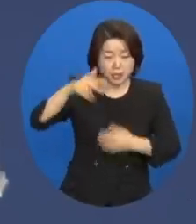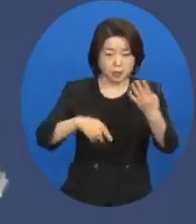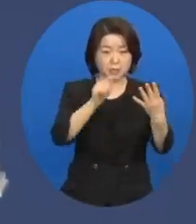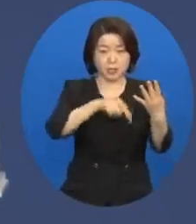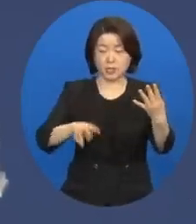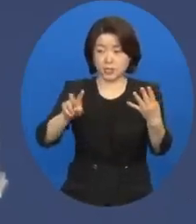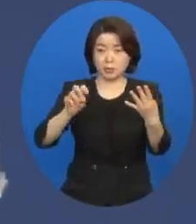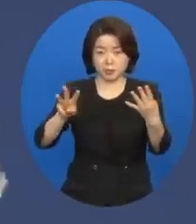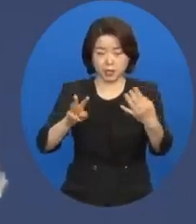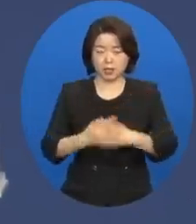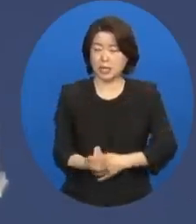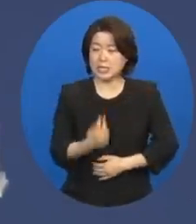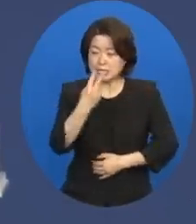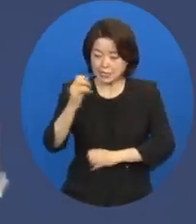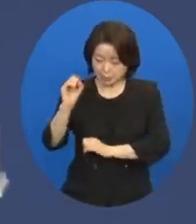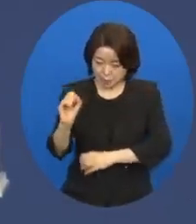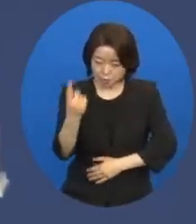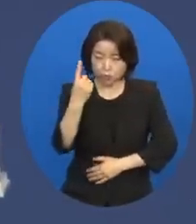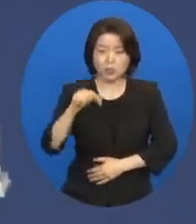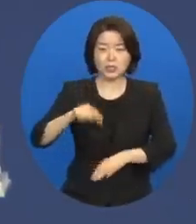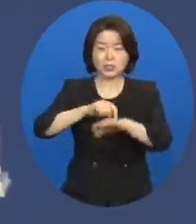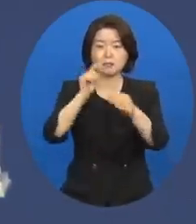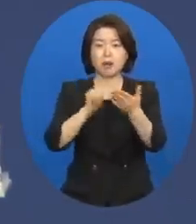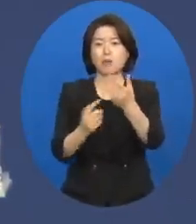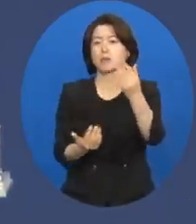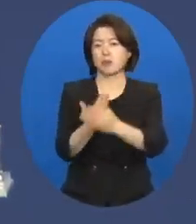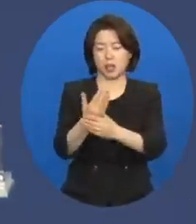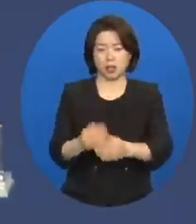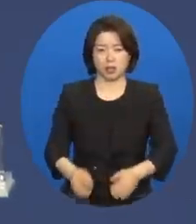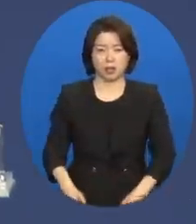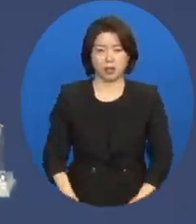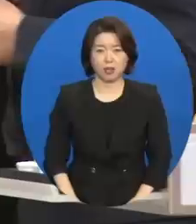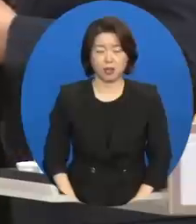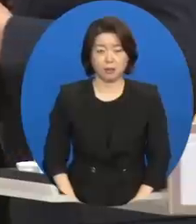23절 생명의 근원이 바로 그 마음에 달려 있다. 그리고